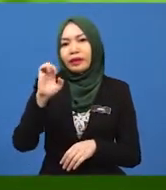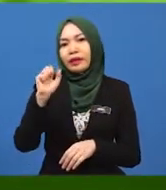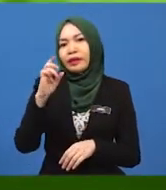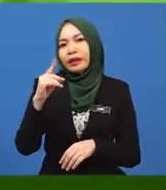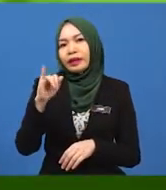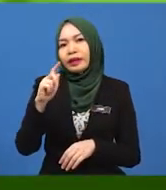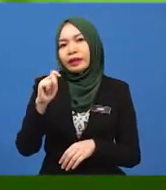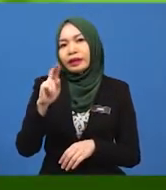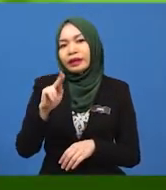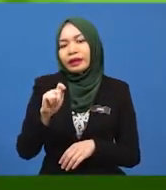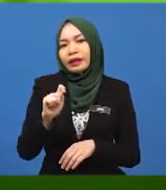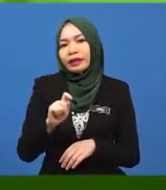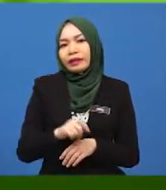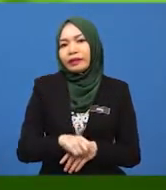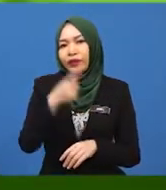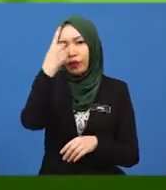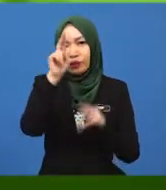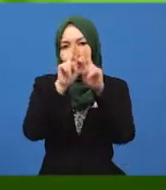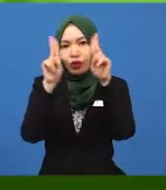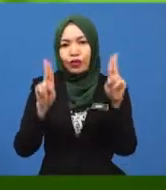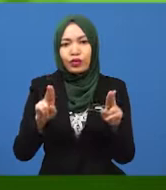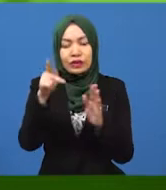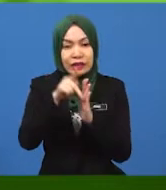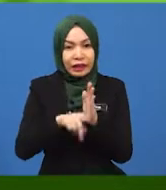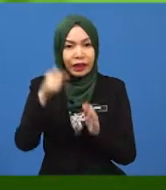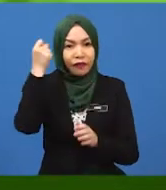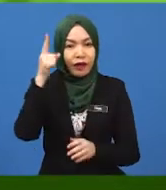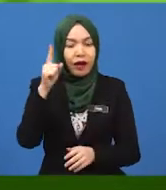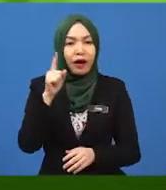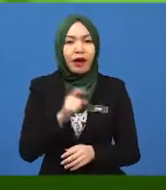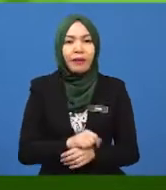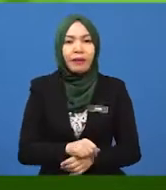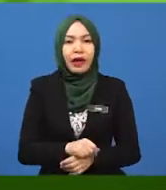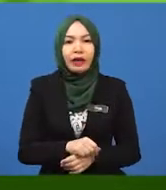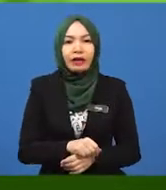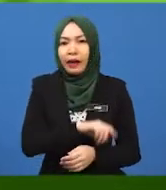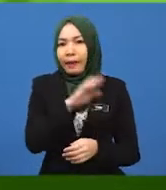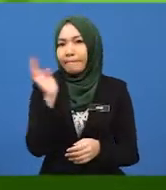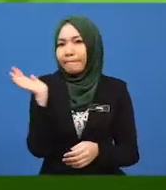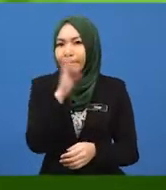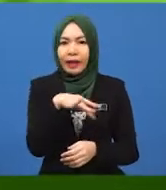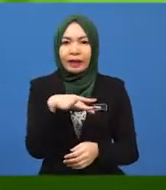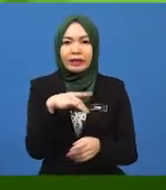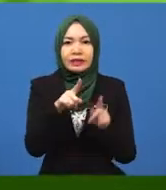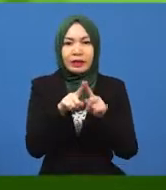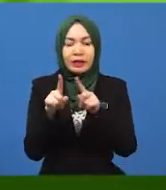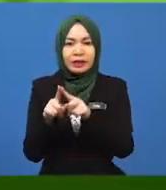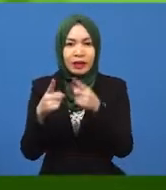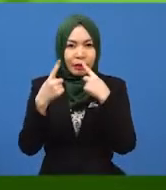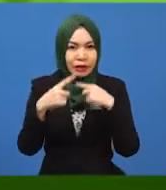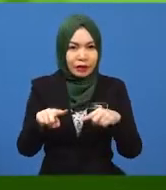Untuk menguji kefahaman murid-murid, marilah sama-sama kita